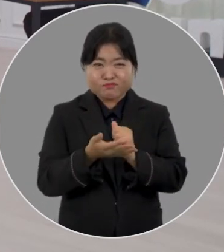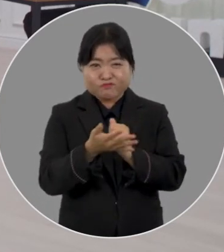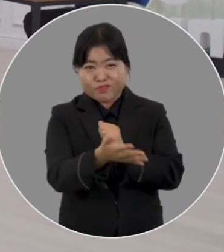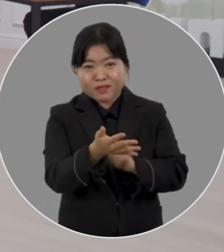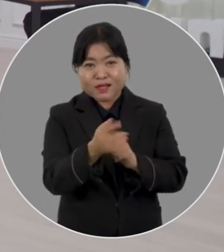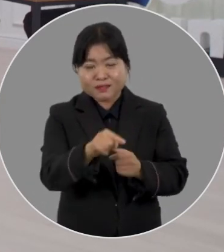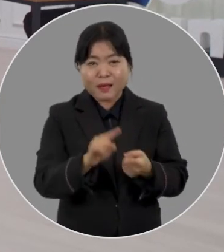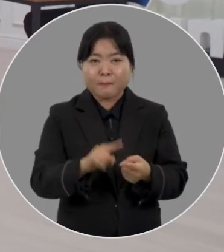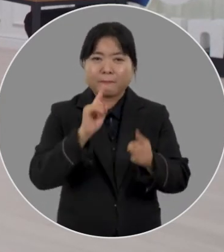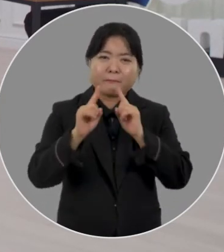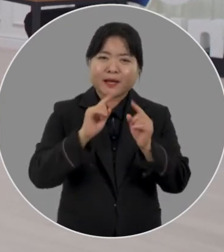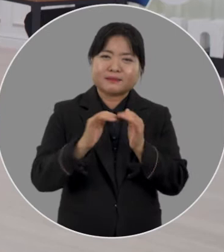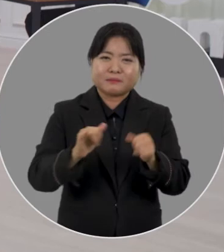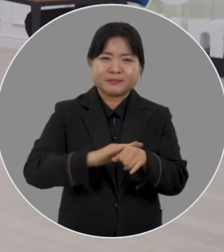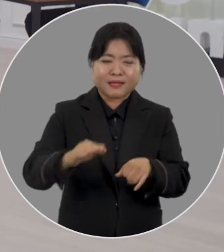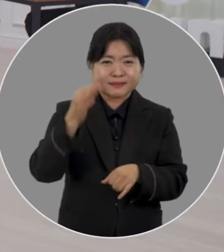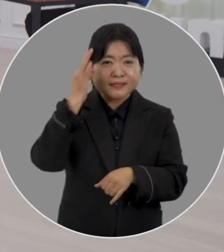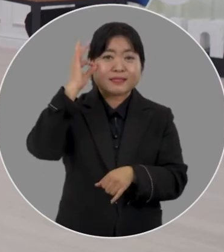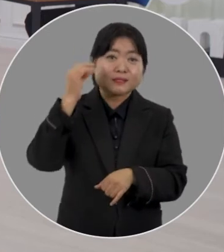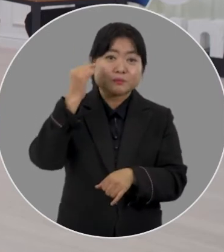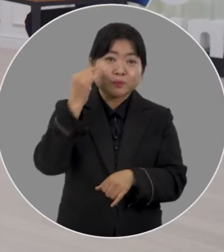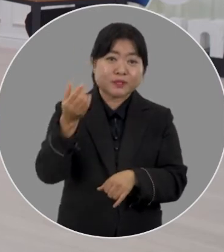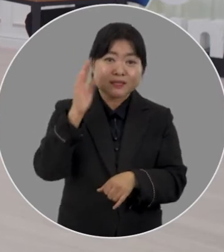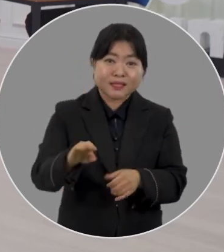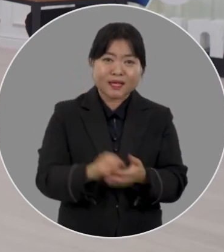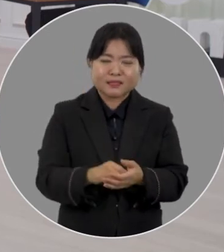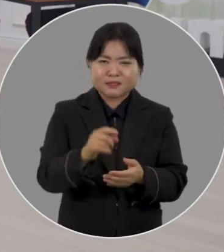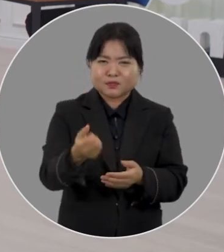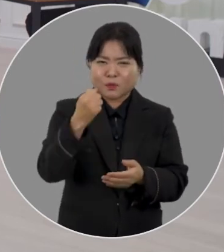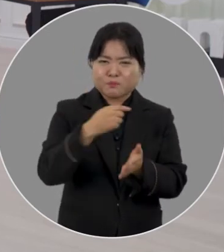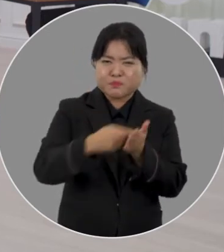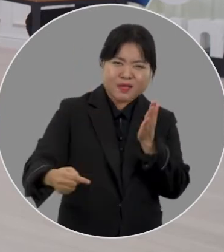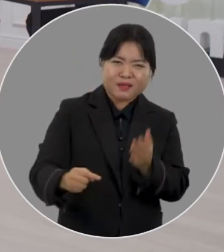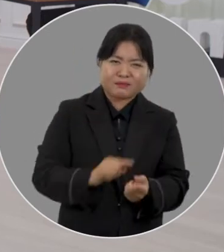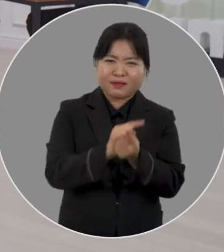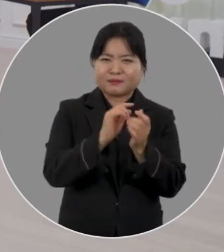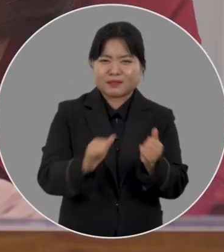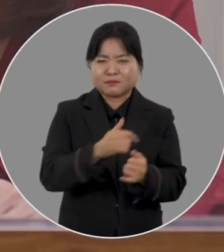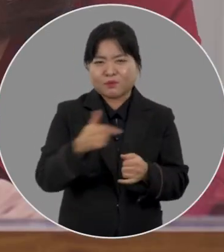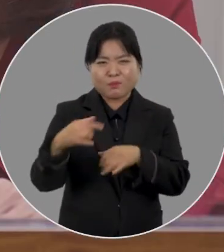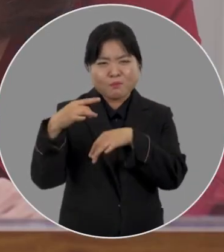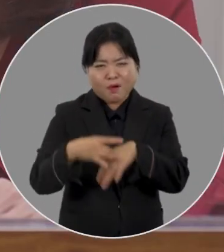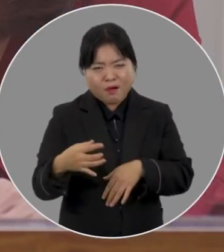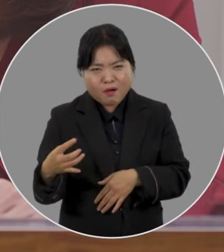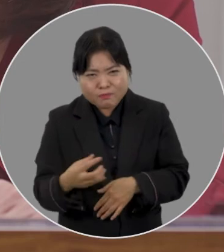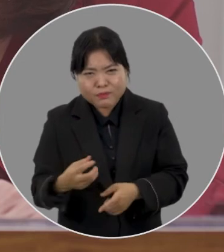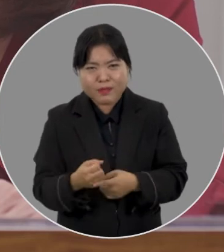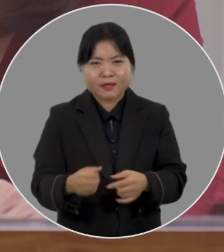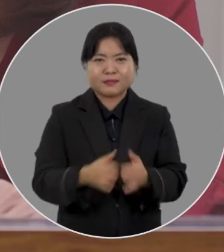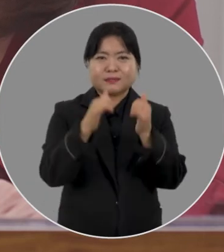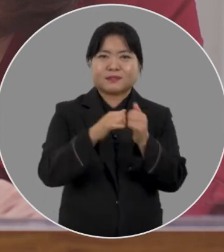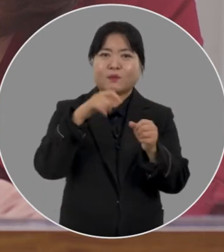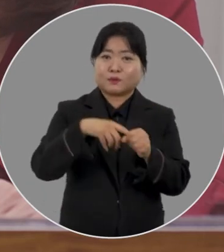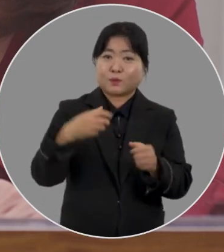게 말하는 사람은 잘 깨닫지 못하는데 맞아요. 그것으로 인해서 피해를 받는 사람은 너무 뼈저리게 우리가 사회적으로도